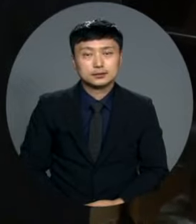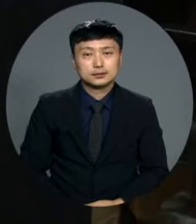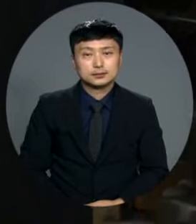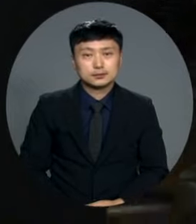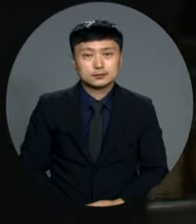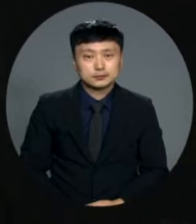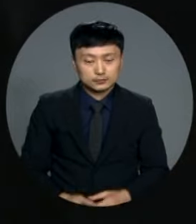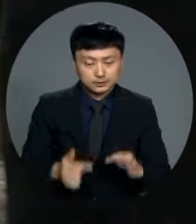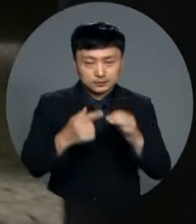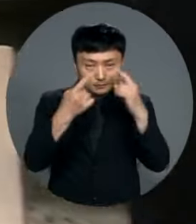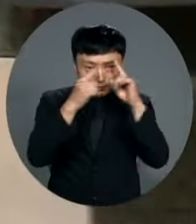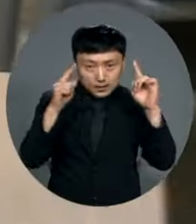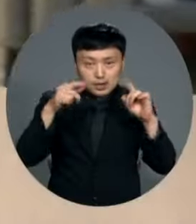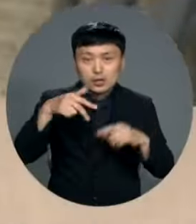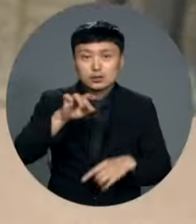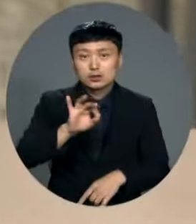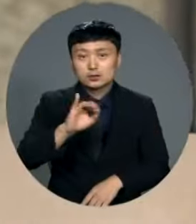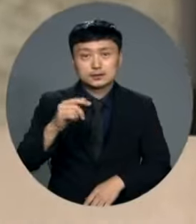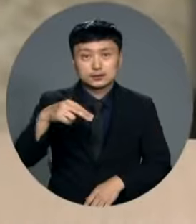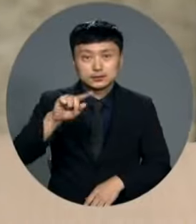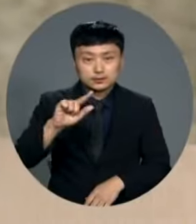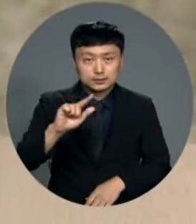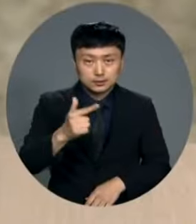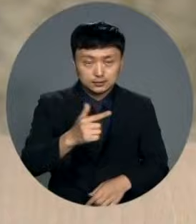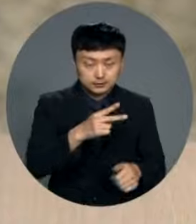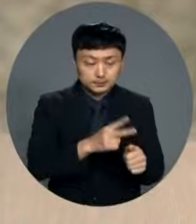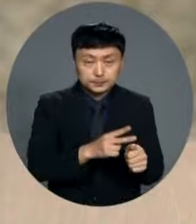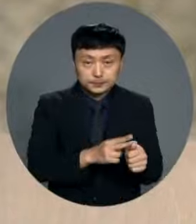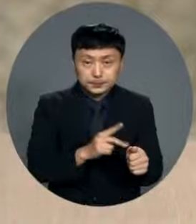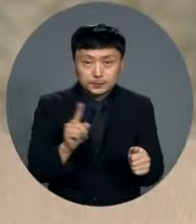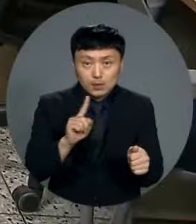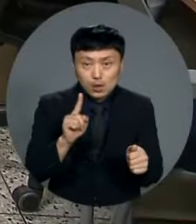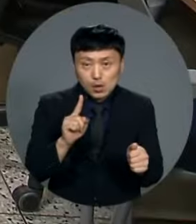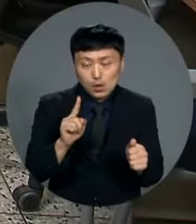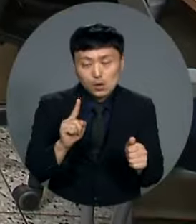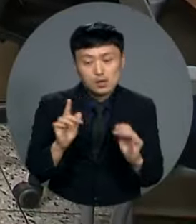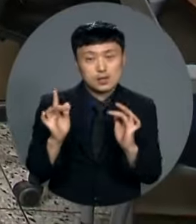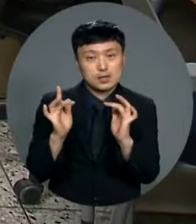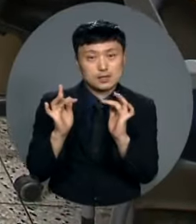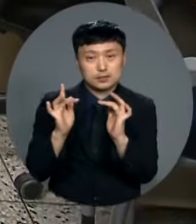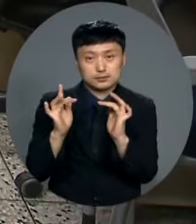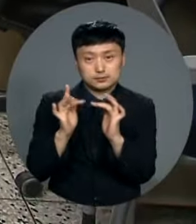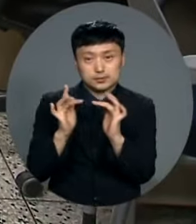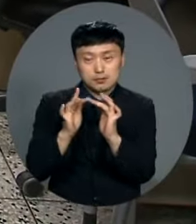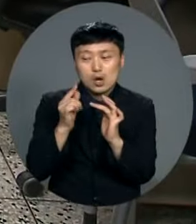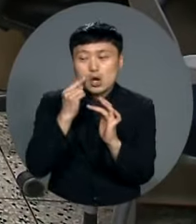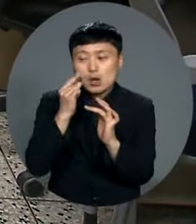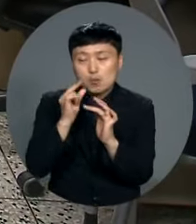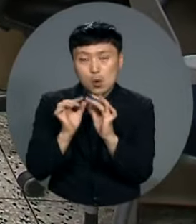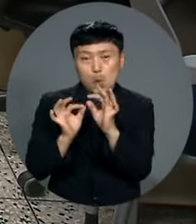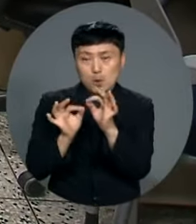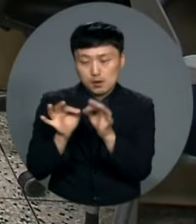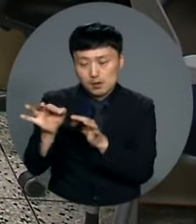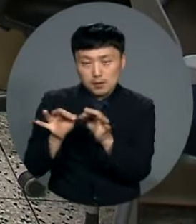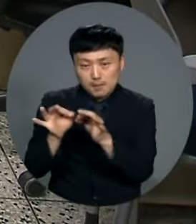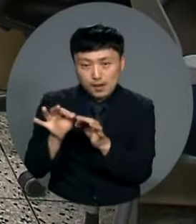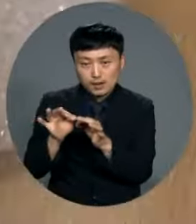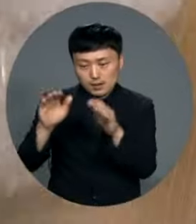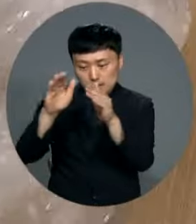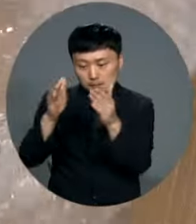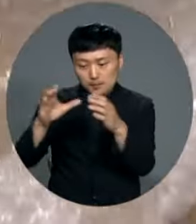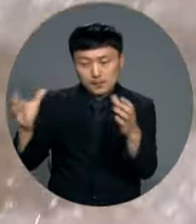영남대학교 정인성 교수는 지난봄 일본 경매사이트에서 신라 토기를 구입했습니다 구입한